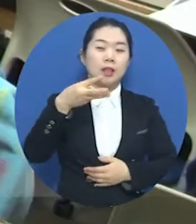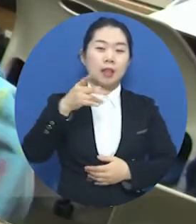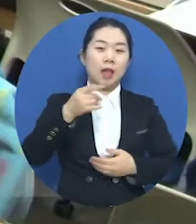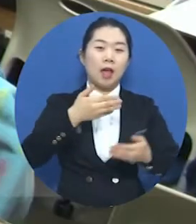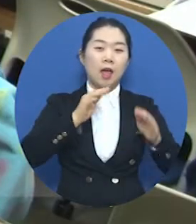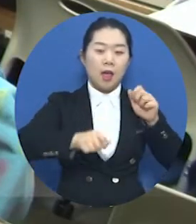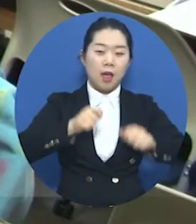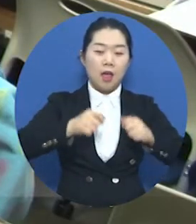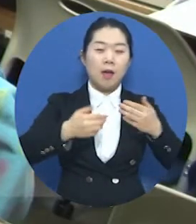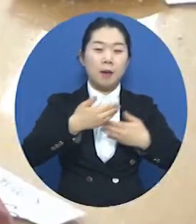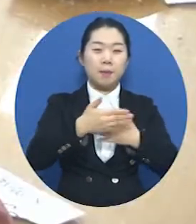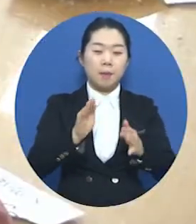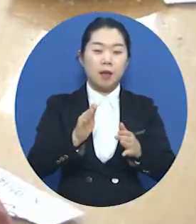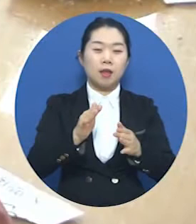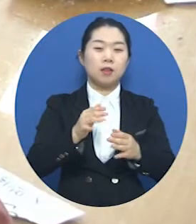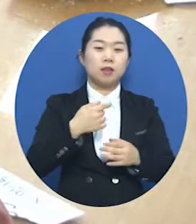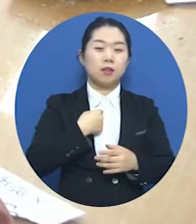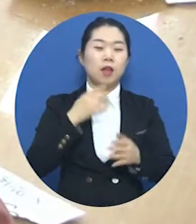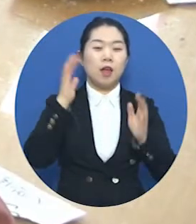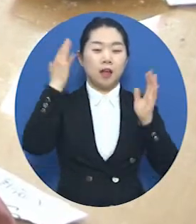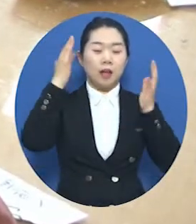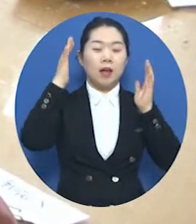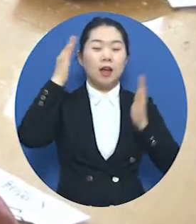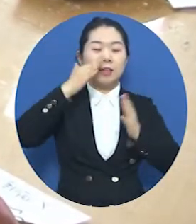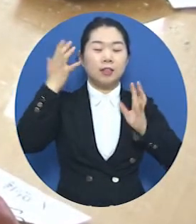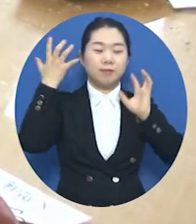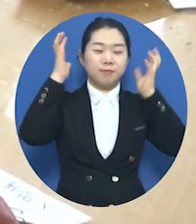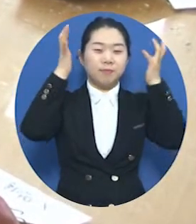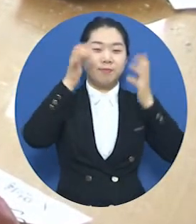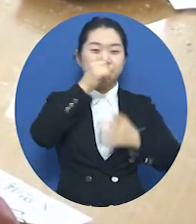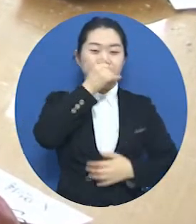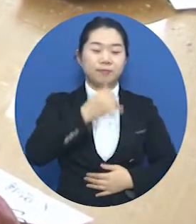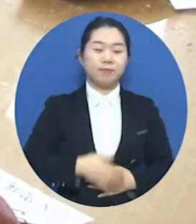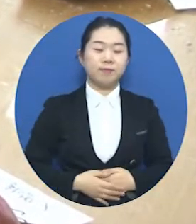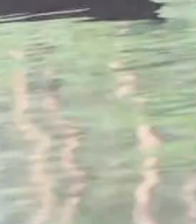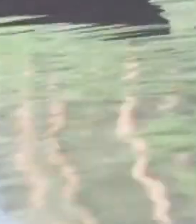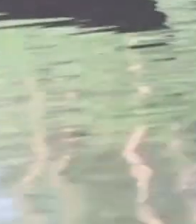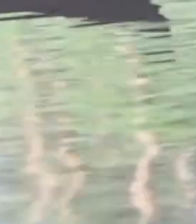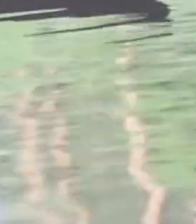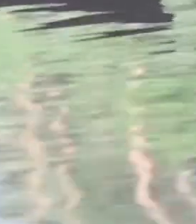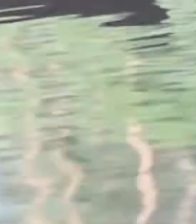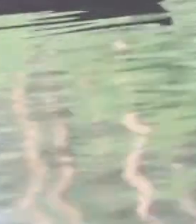학생들의 오감을 자극하며 큰 호응과 만족도를 이끌어냈습니다.